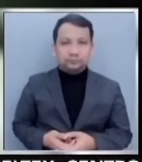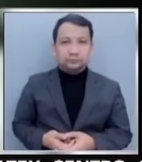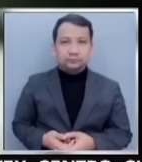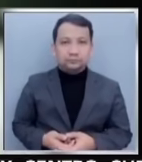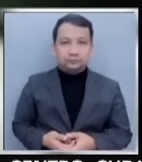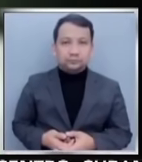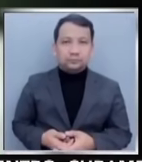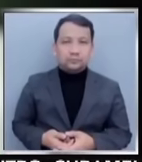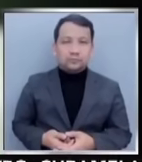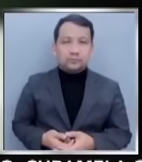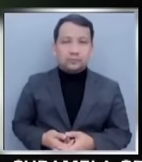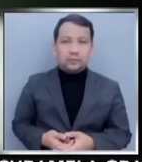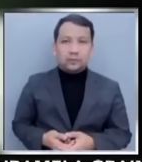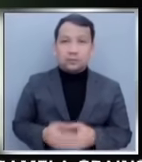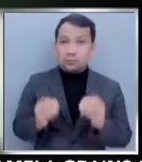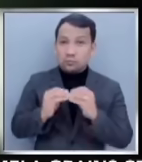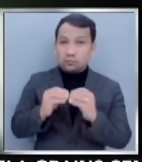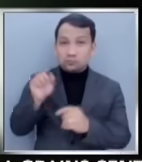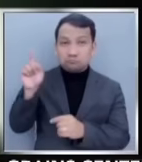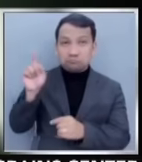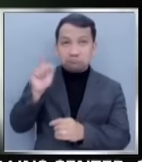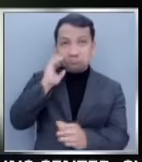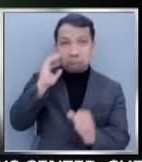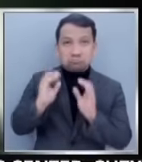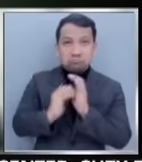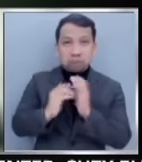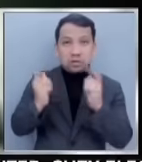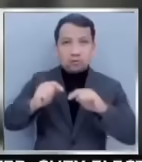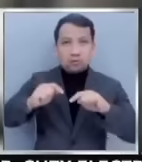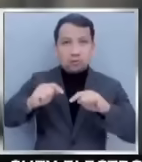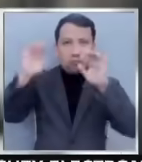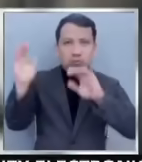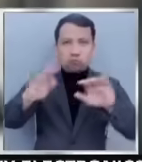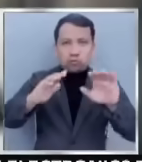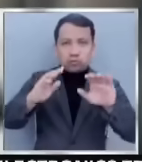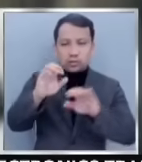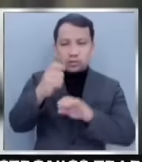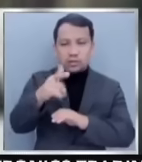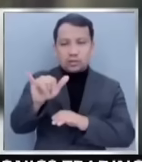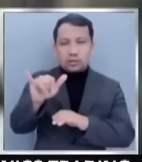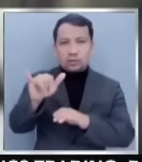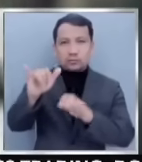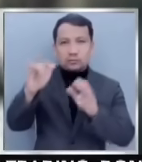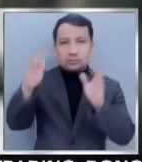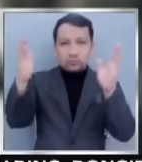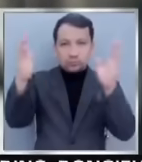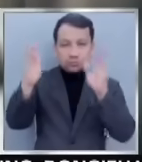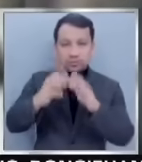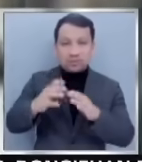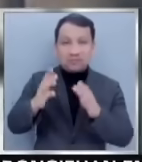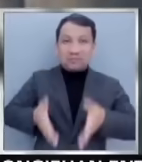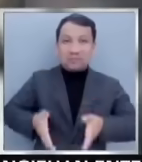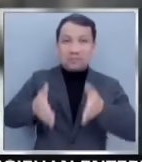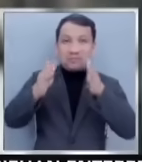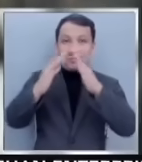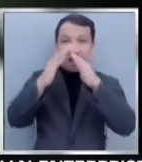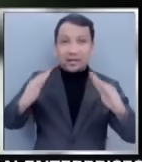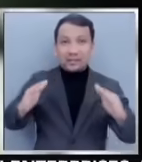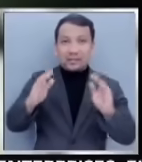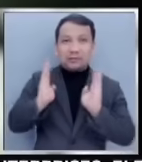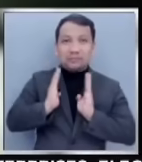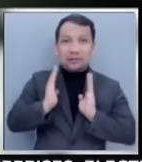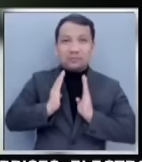Isa ito sa tumatak na imahe sa pananalasa ng Bagyong Egay, ang bahay na yan sa Baguio City. Biglang